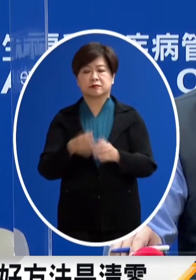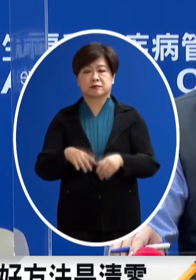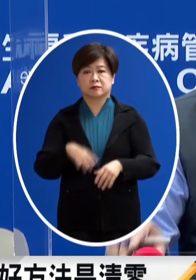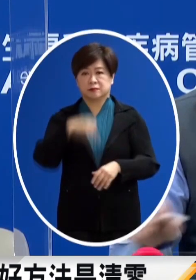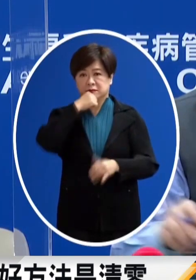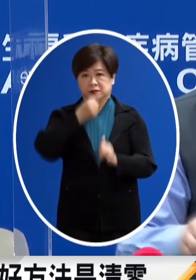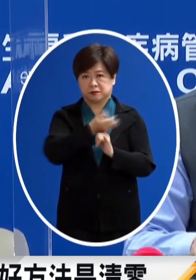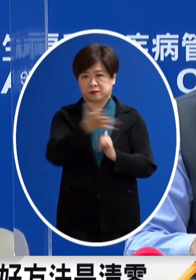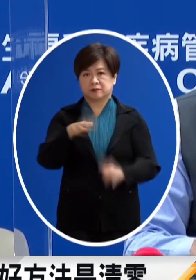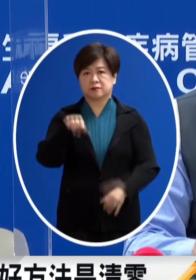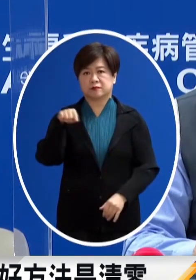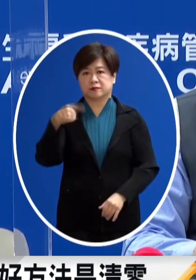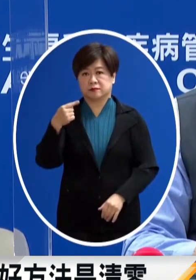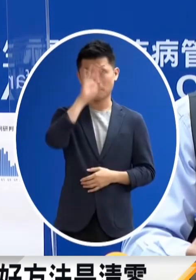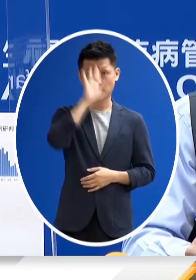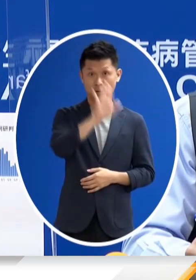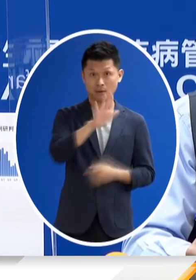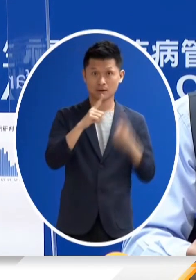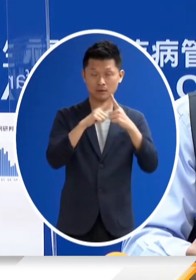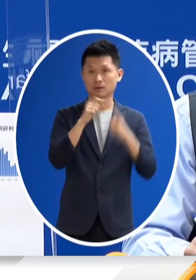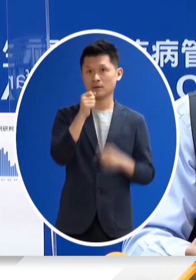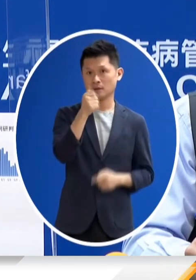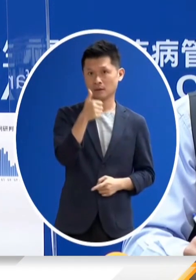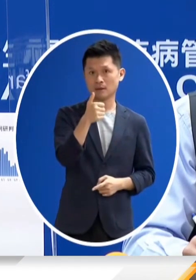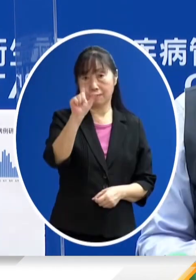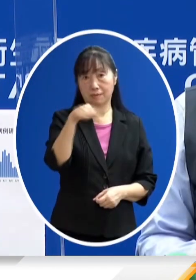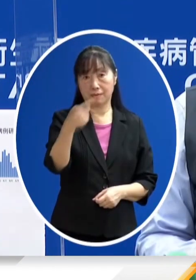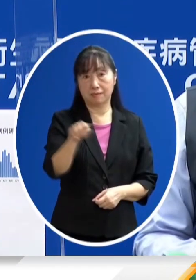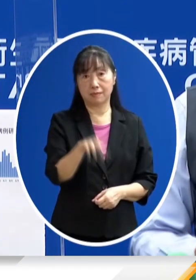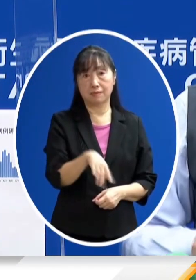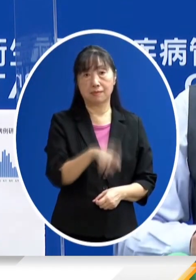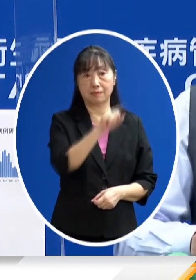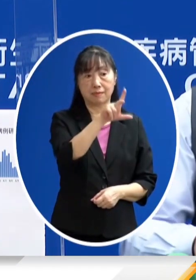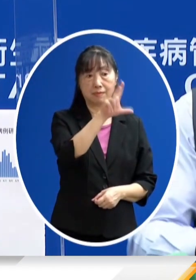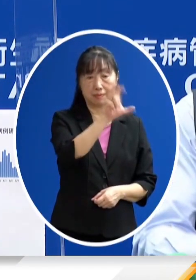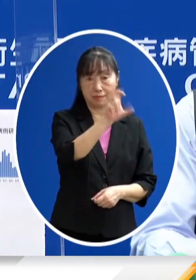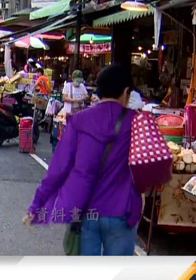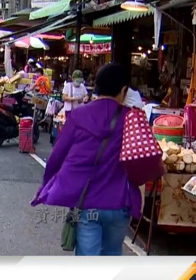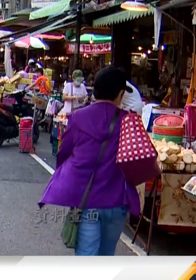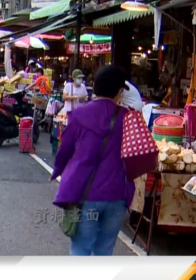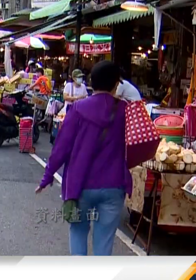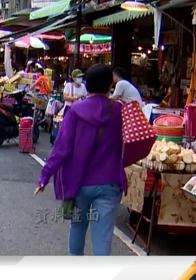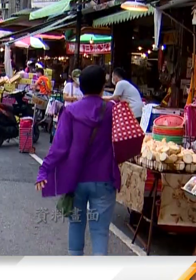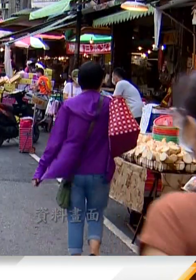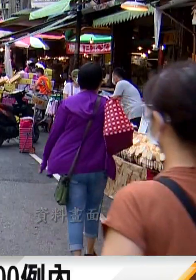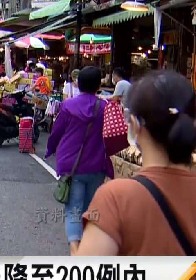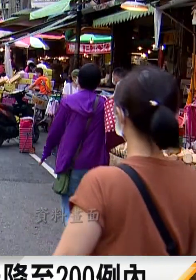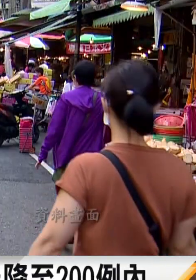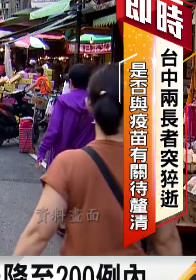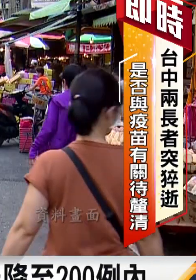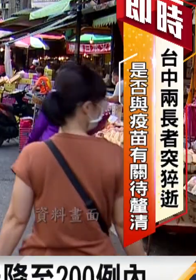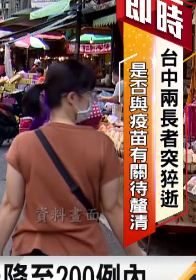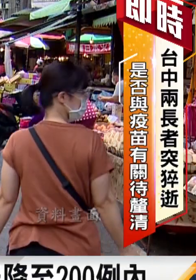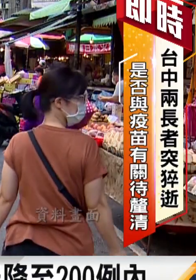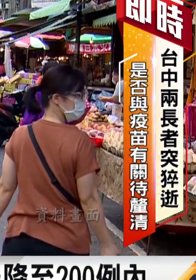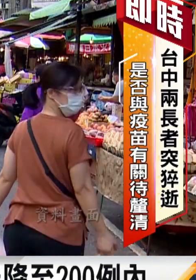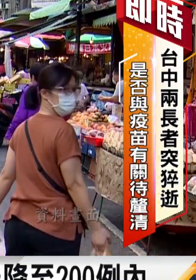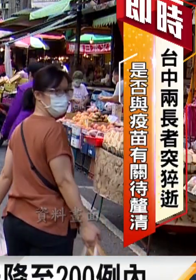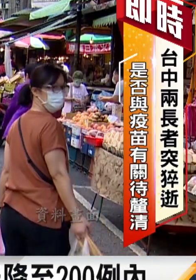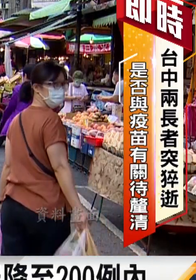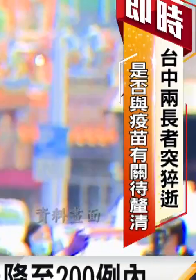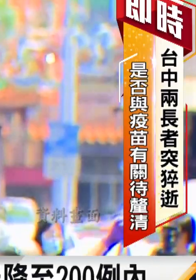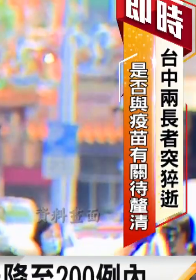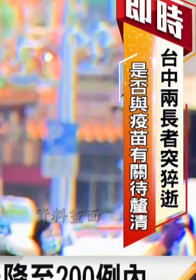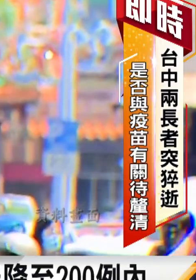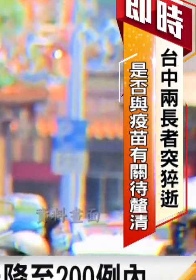本土的病例132例，185名，174例。 本土案例连续三天都是200例以下，